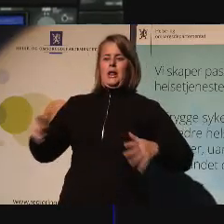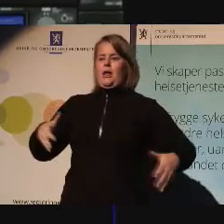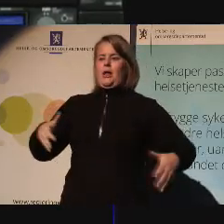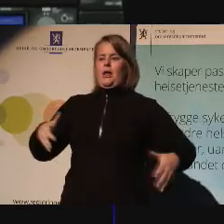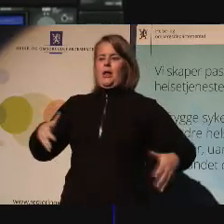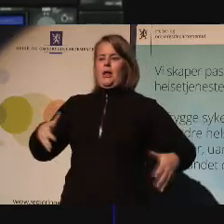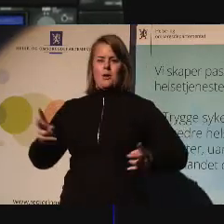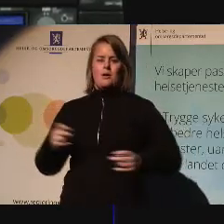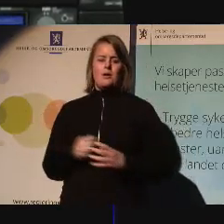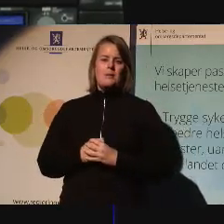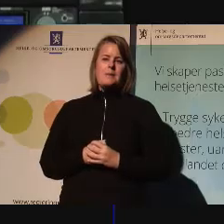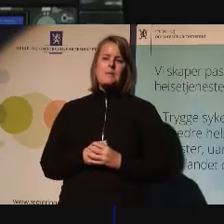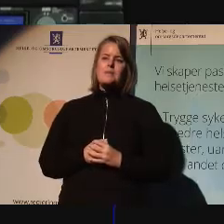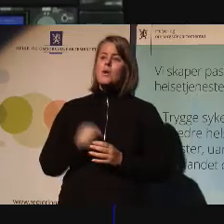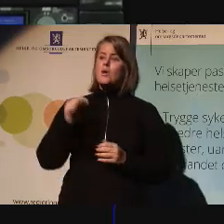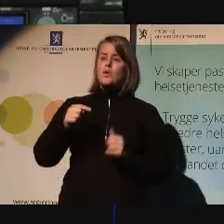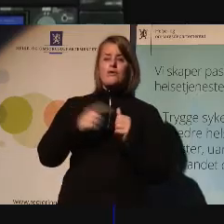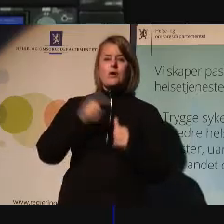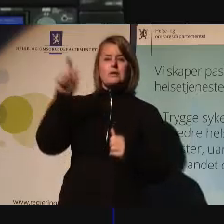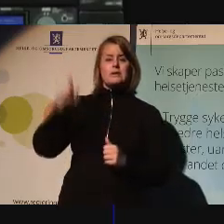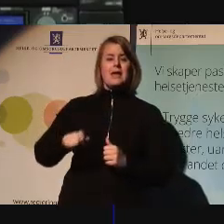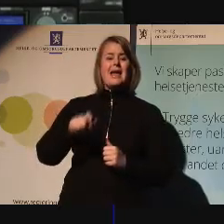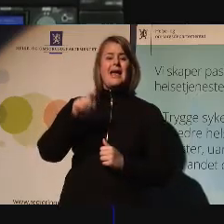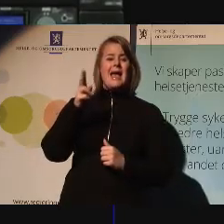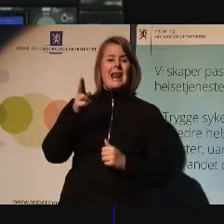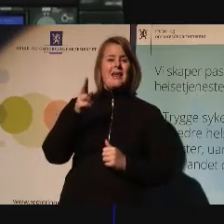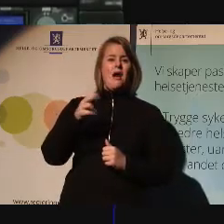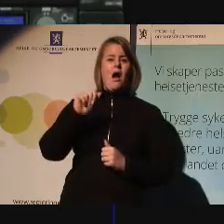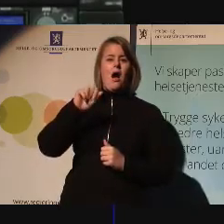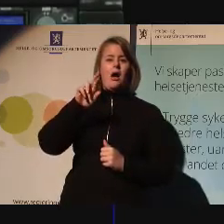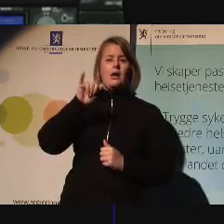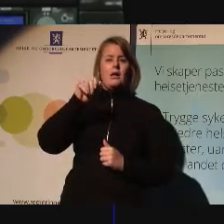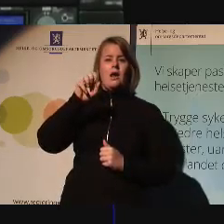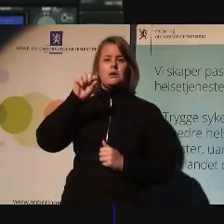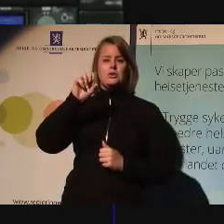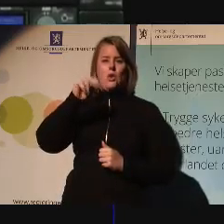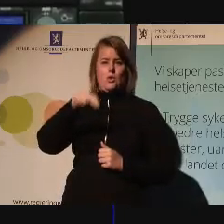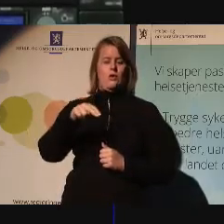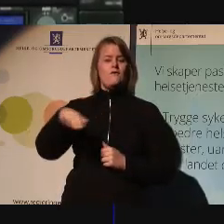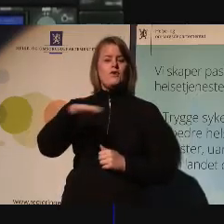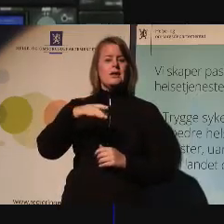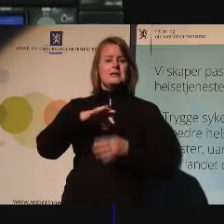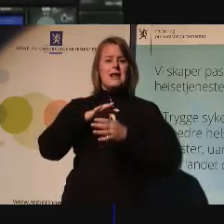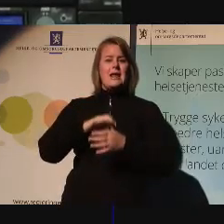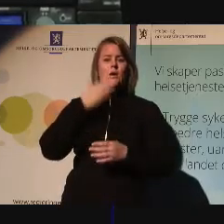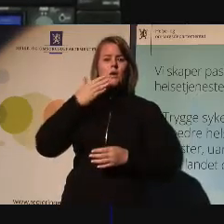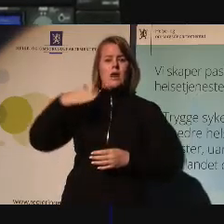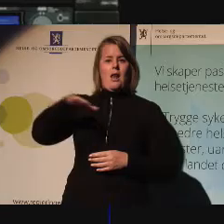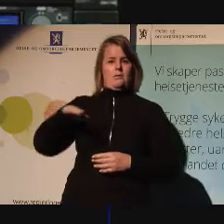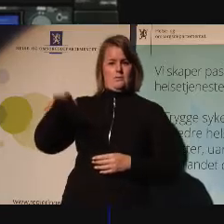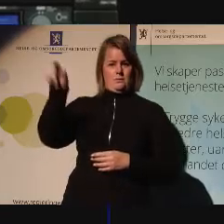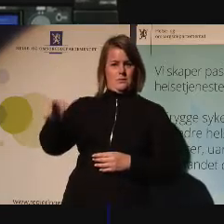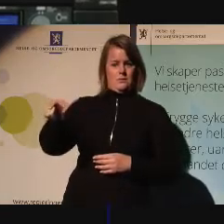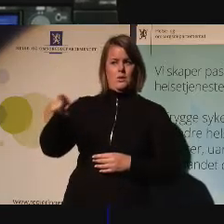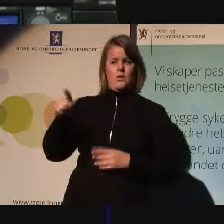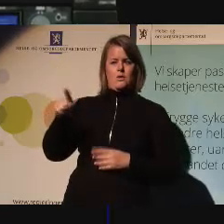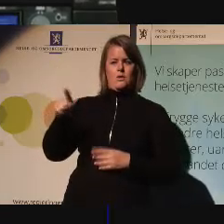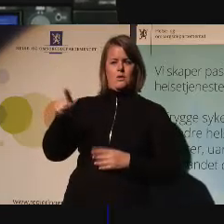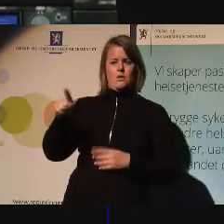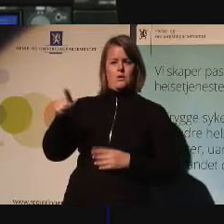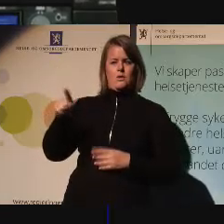Og først ute er Helga Ariansson, som er fylkeslege i Hordaland. Hun skal fortelle om en historie